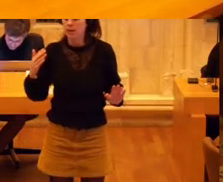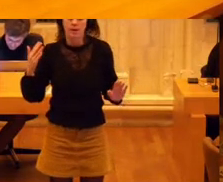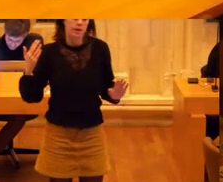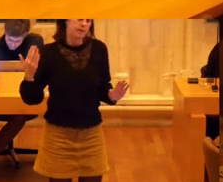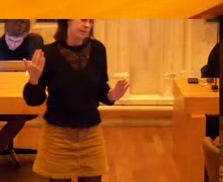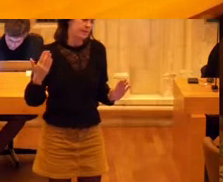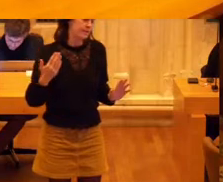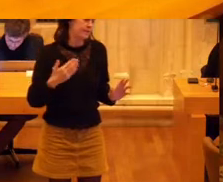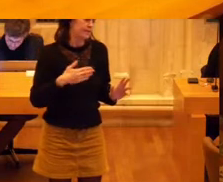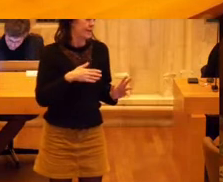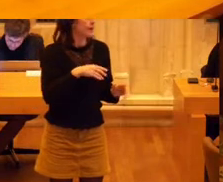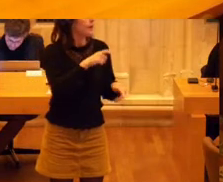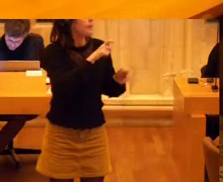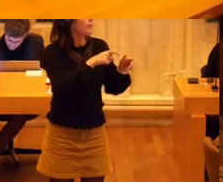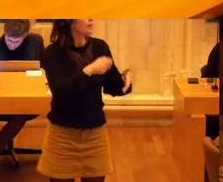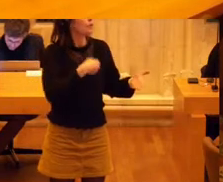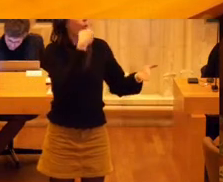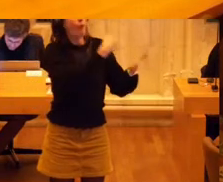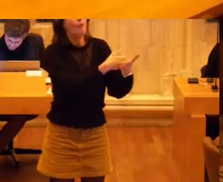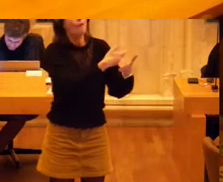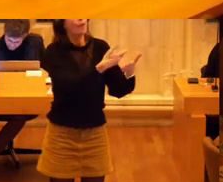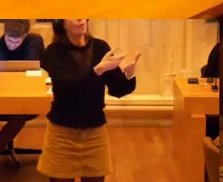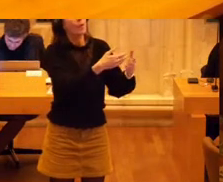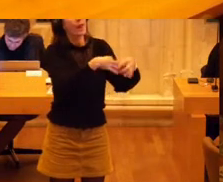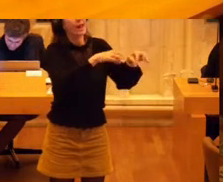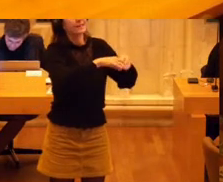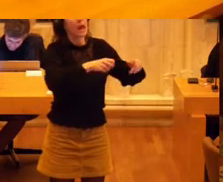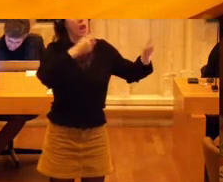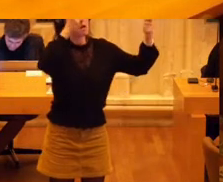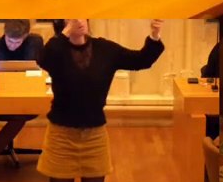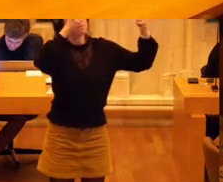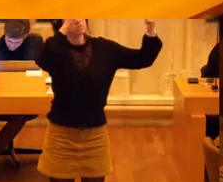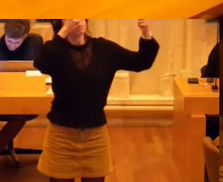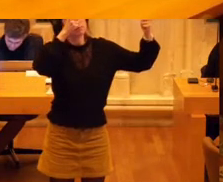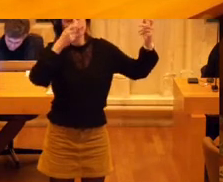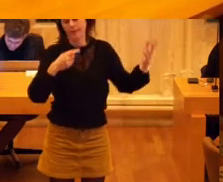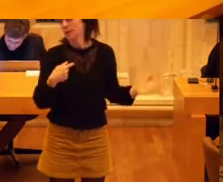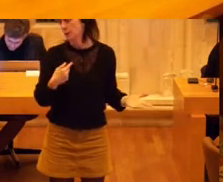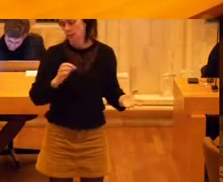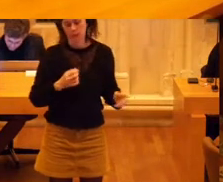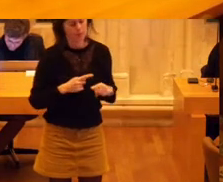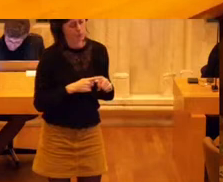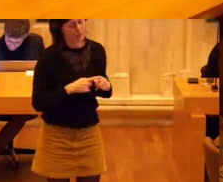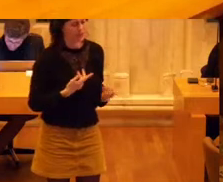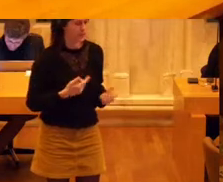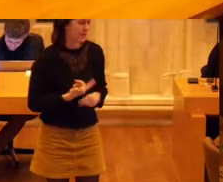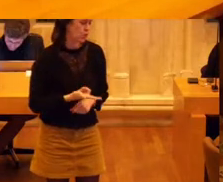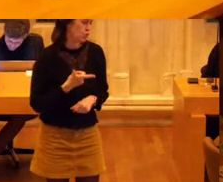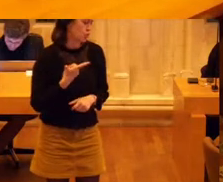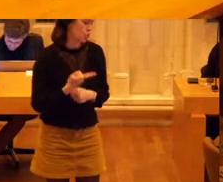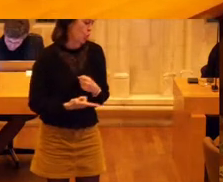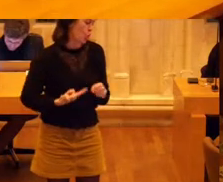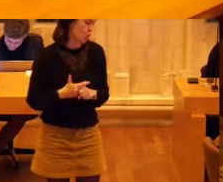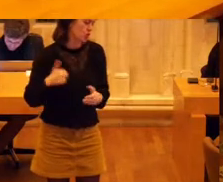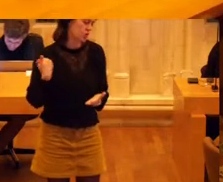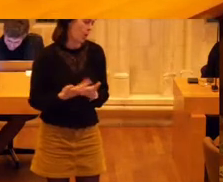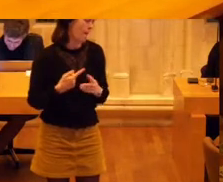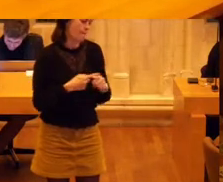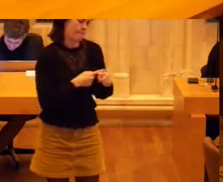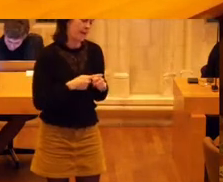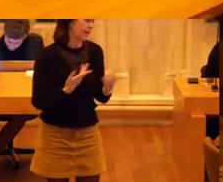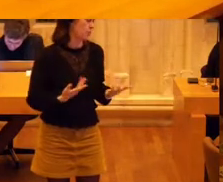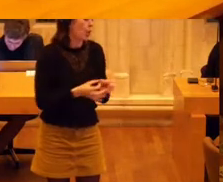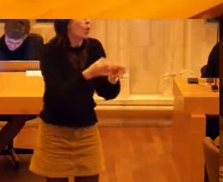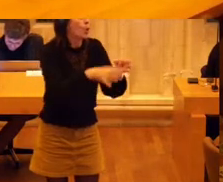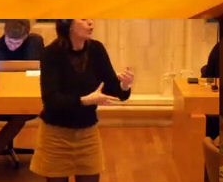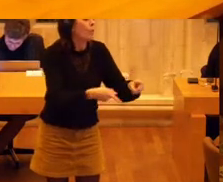Notamment avec les personnes qui sont au fond de la salle avec ces brillants calicots, ça pour partager, on a partagé. Ça fait à peu près 2 ans qu'on partage. On n'arrive pas aux mêmes conclusions, mais on